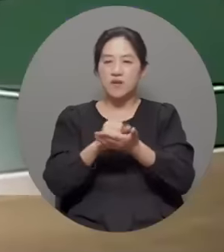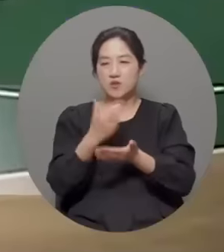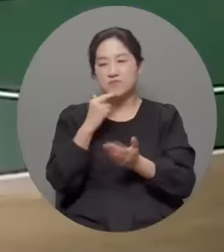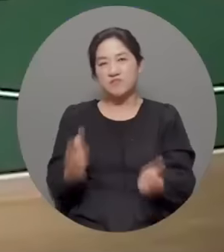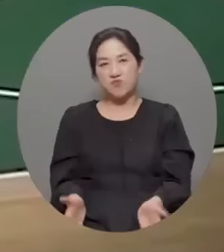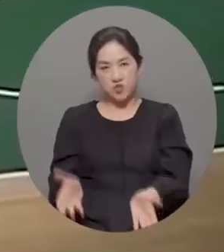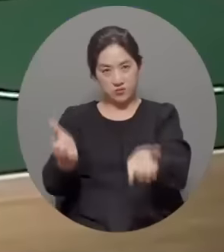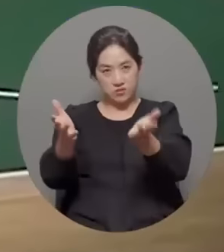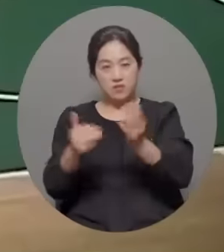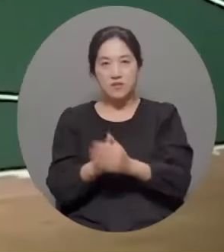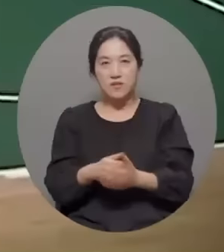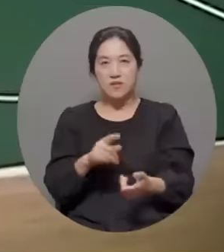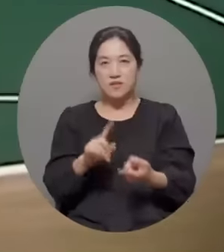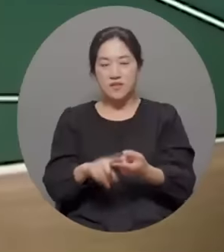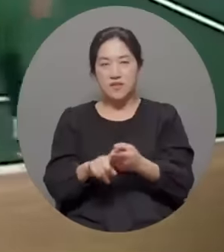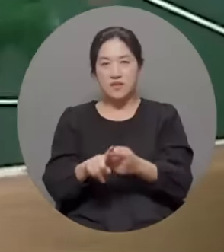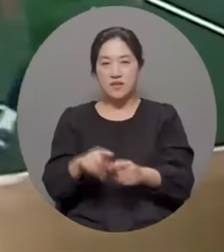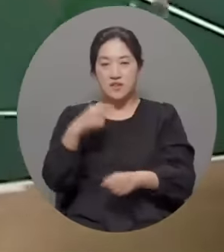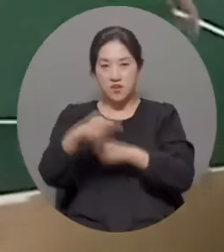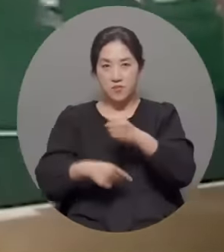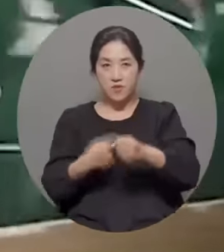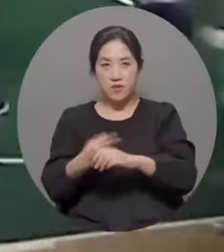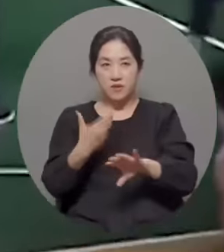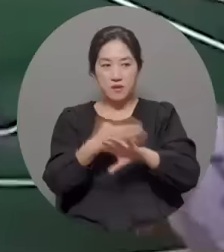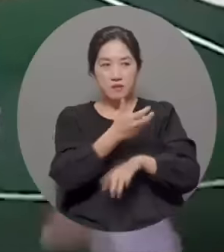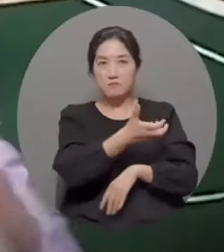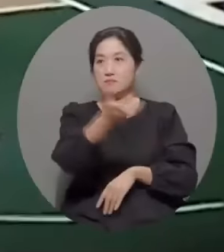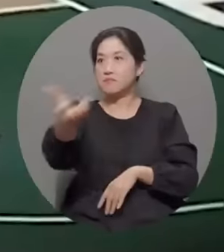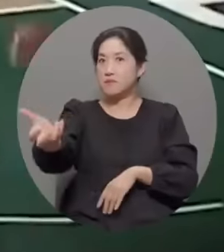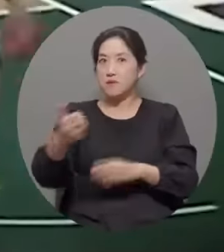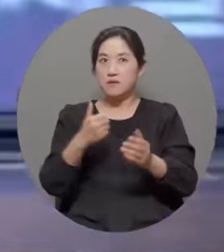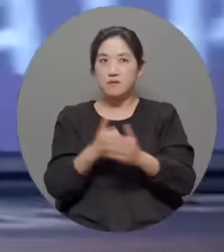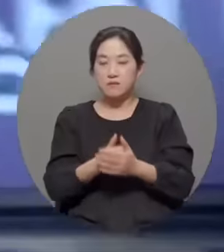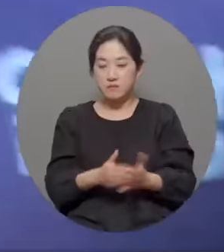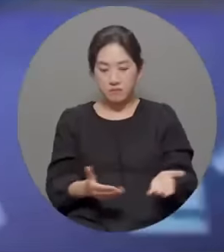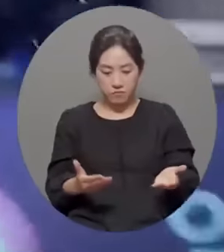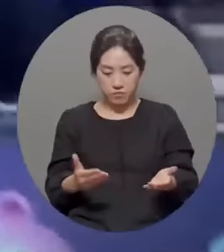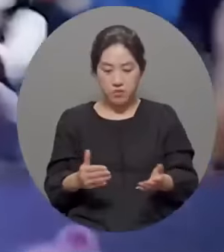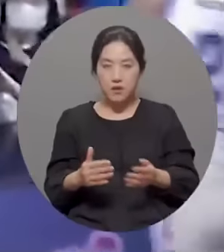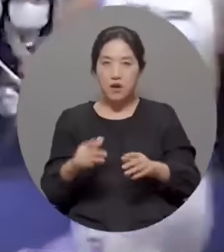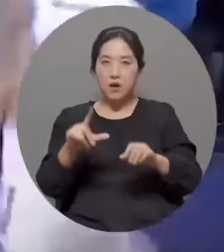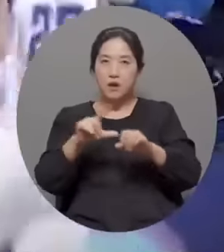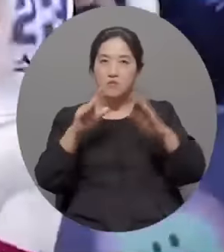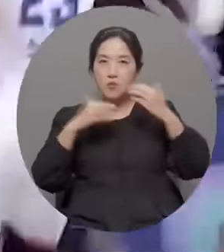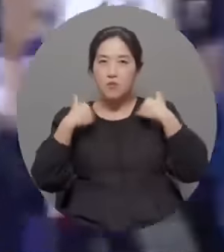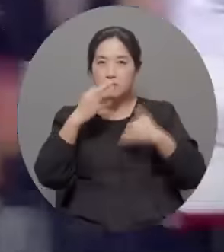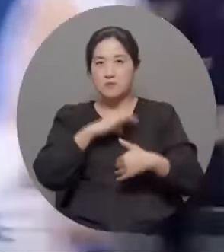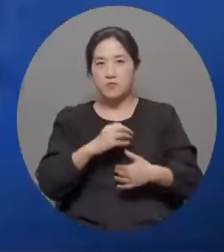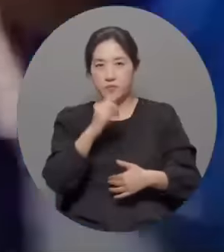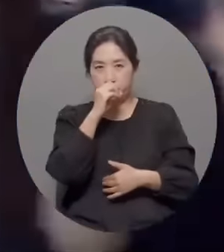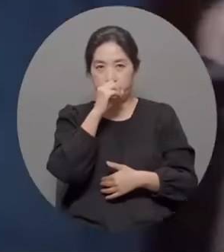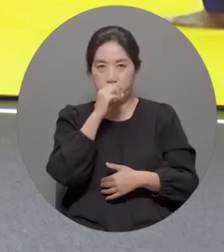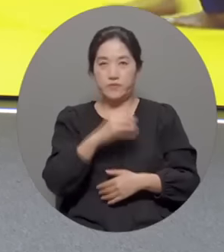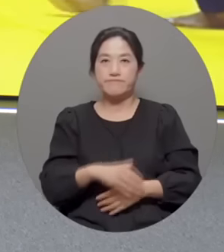놓아줬는데요. 이대성이 1년 만에 다른 팀으로 가면서 아무런 보상금도 받지 못하게 됐습니다.